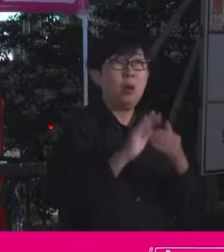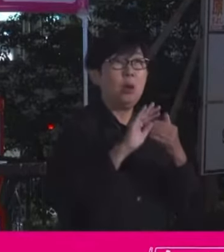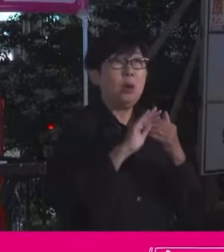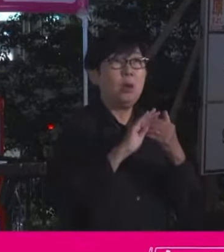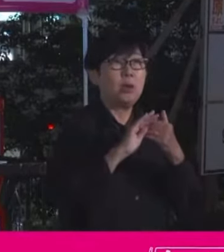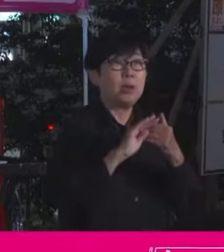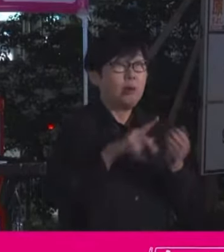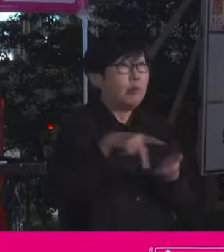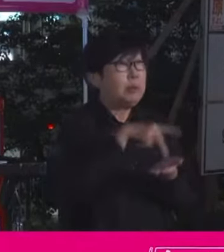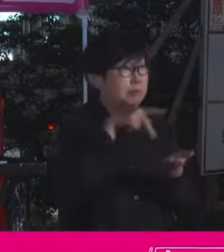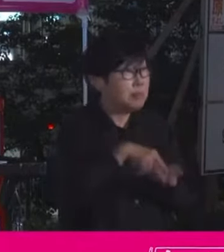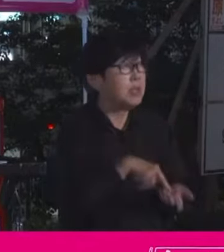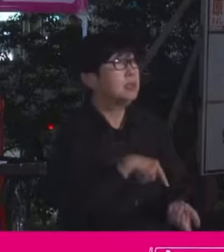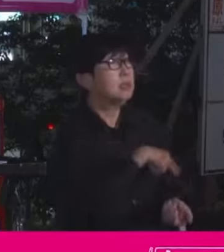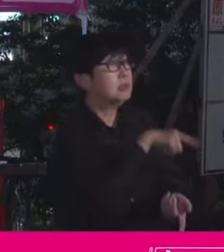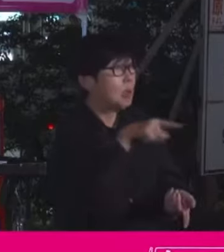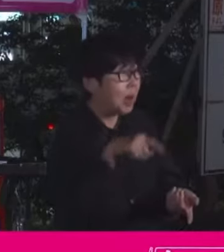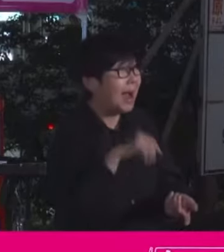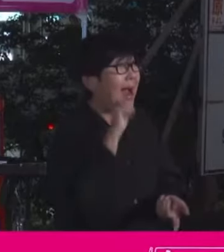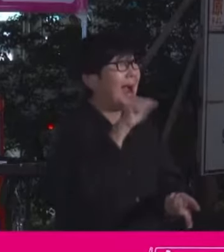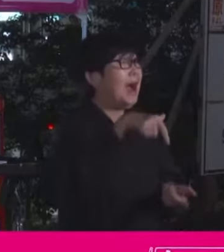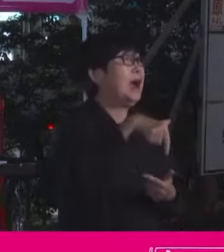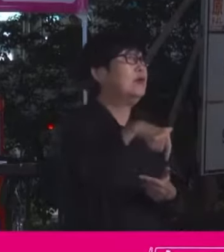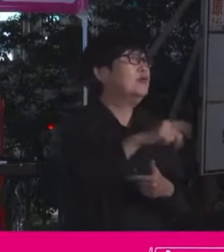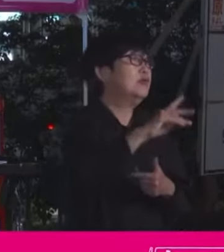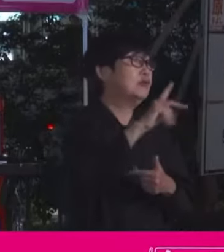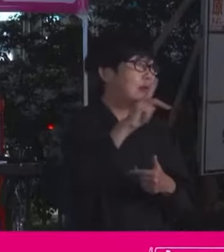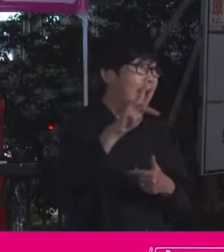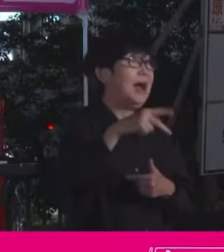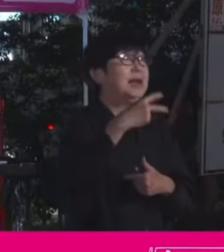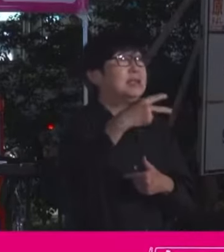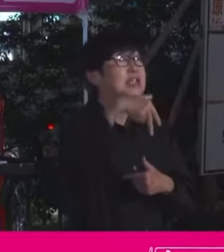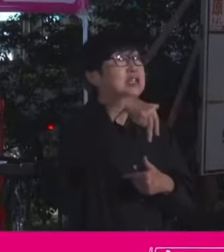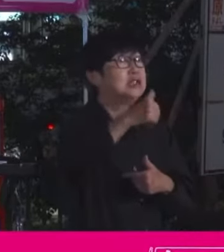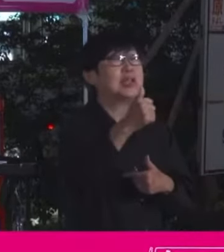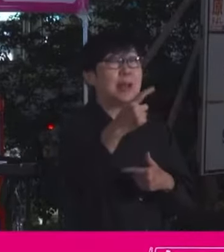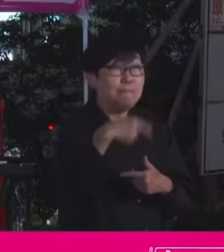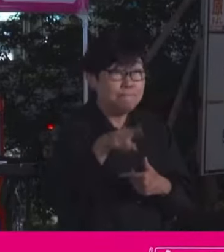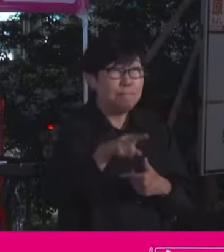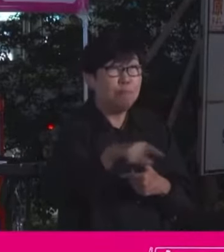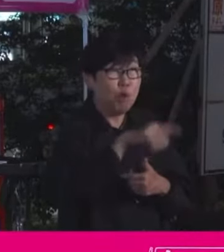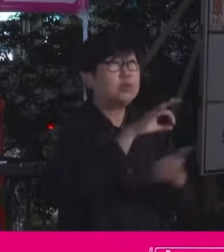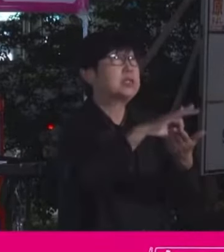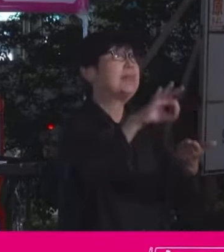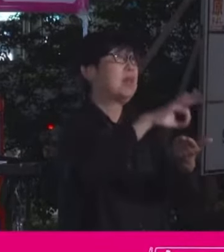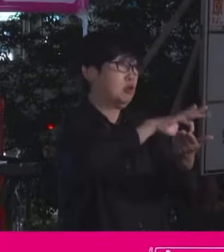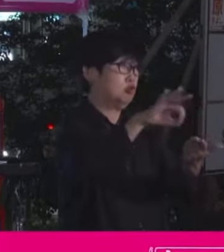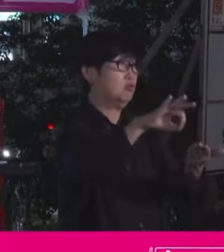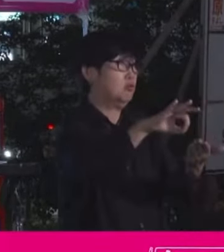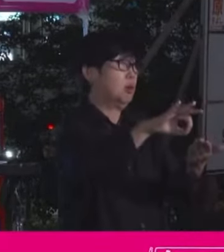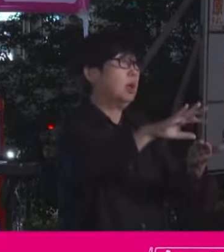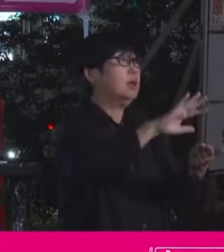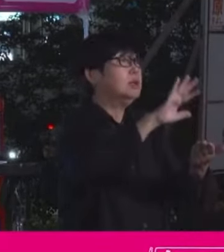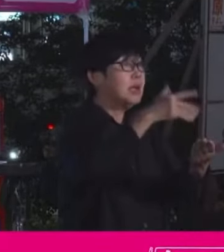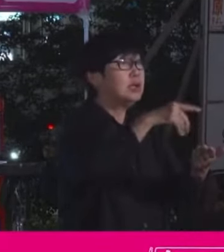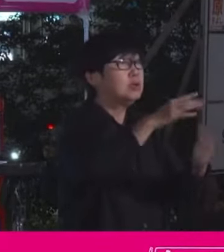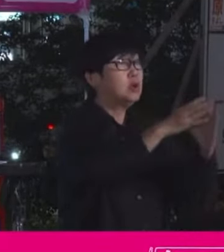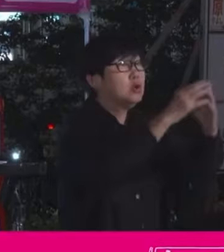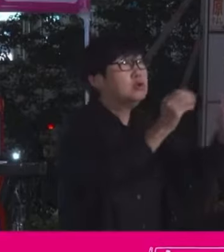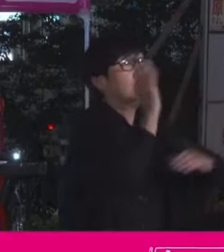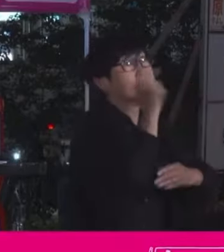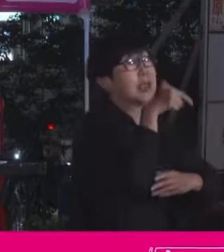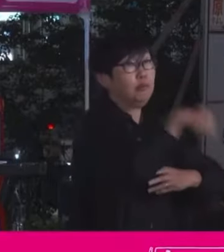ばフィリピンでも当時のアフガニスタンでもイラクでも使ってましたよ。でもその国の政